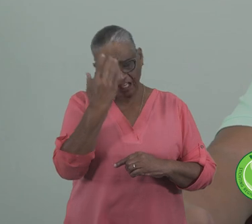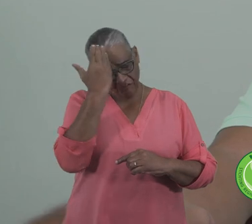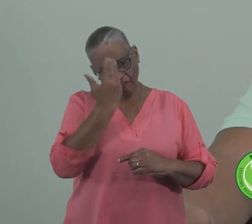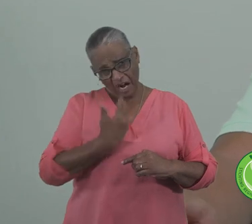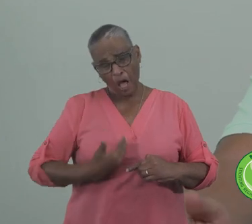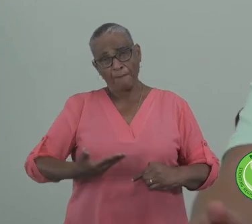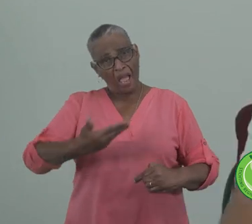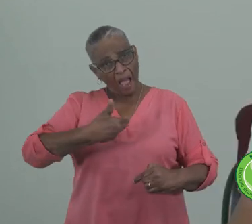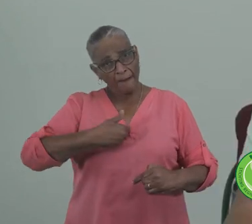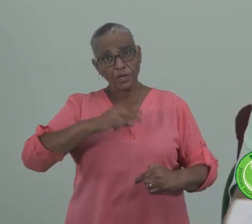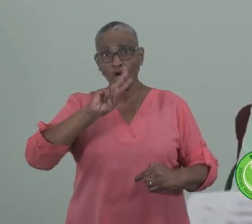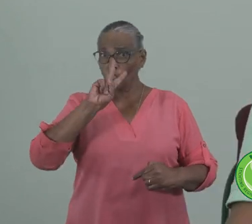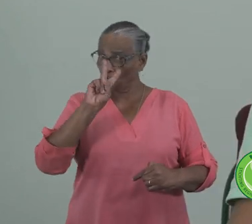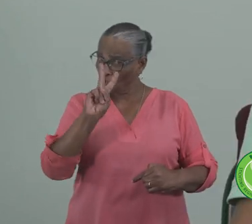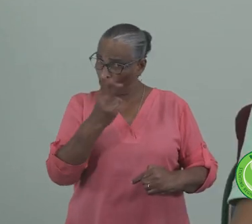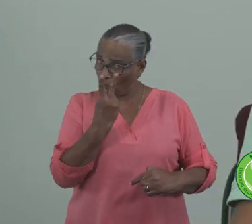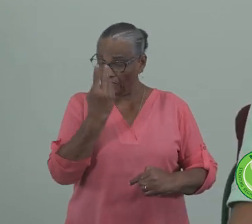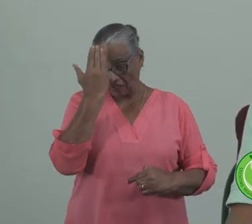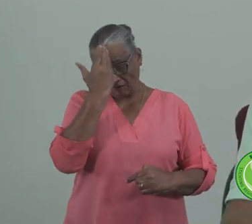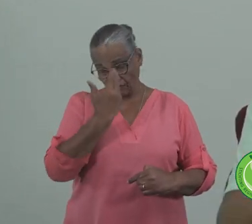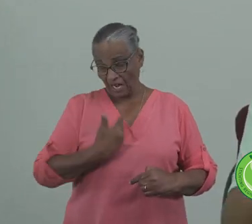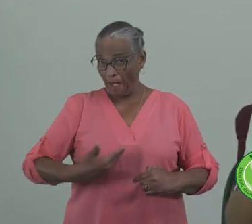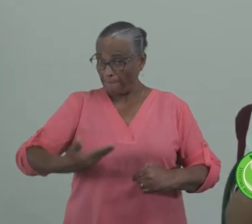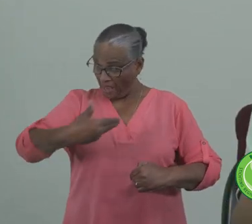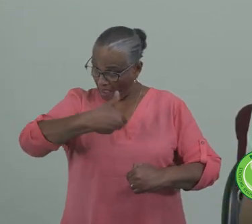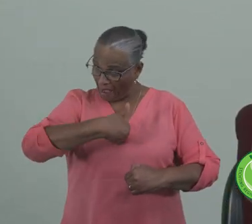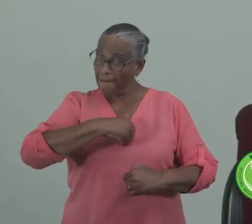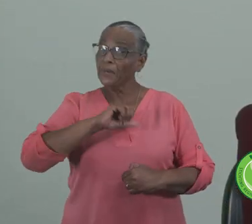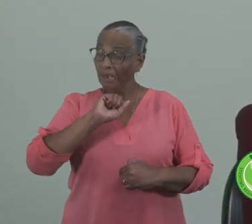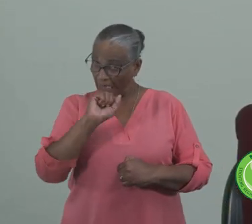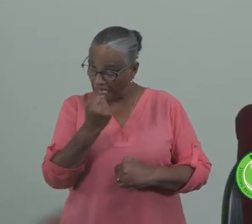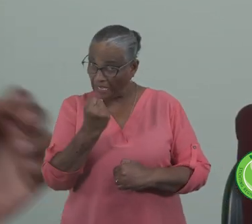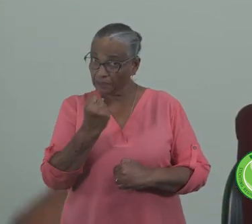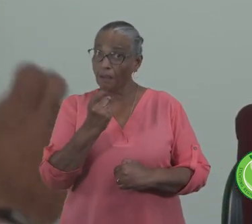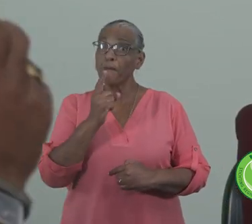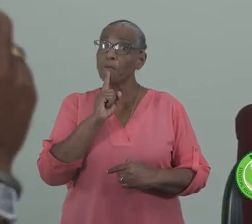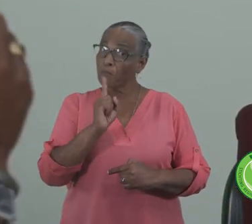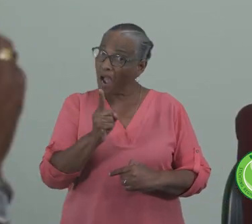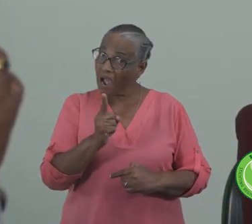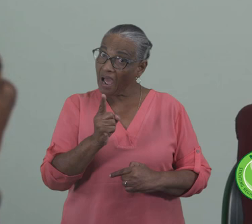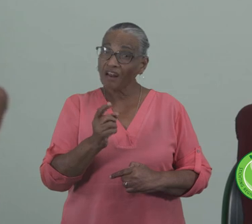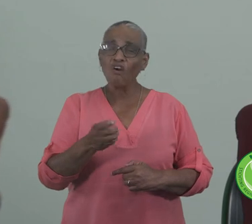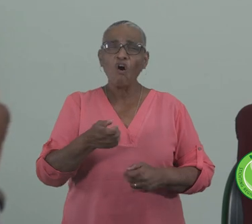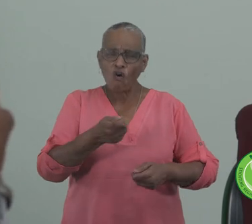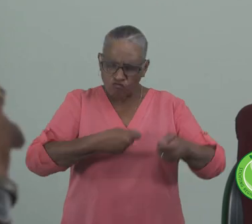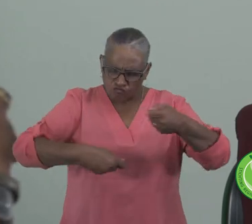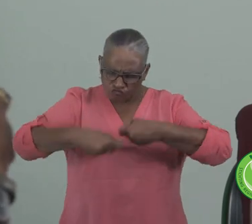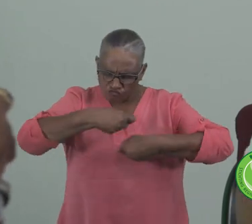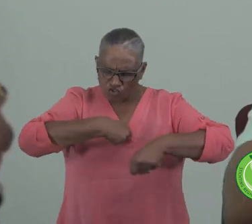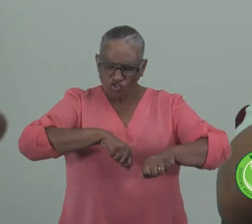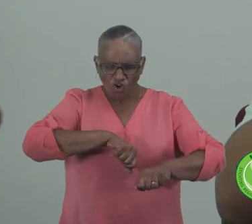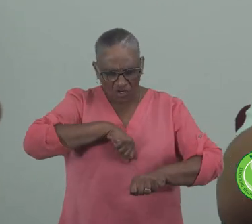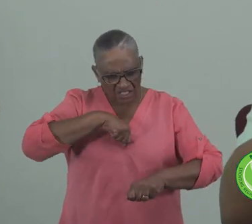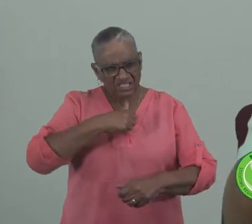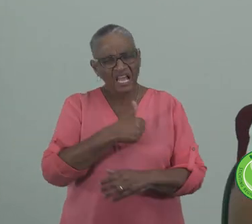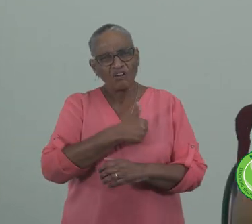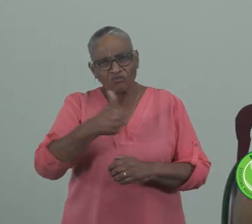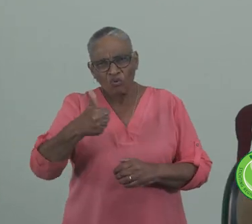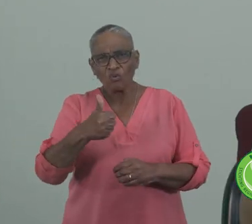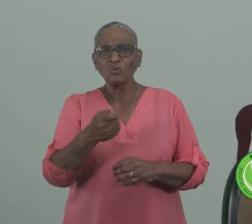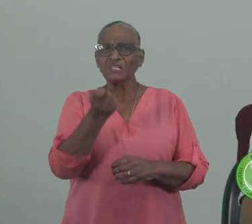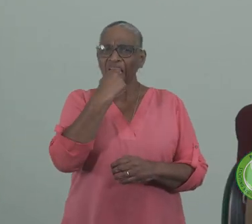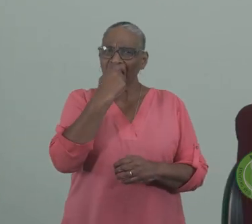het krijgen van een nieuwe beroerte. Door zou bij takba, dring je dressje op tijd, hoor een boer relatie aan je